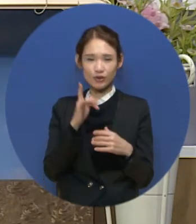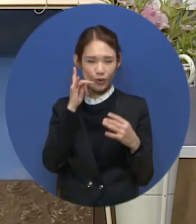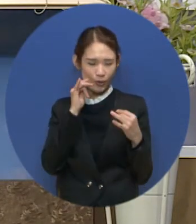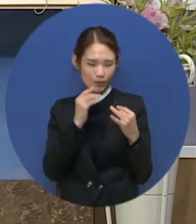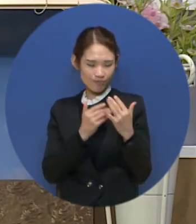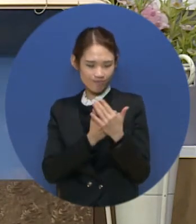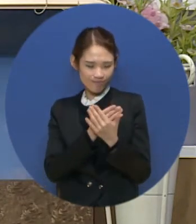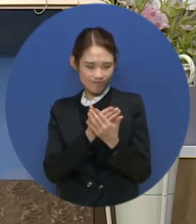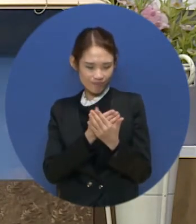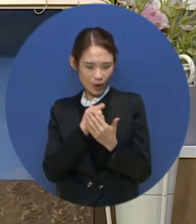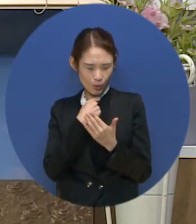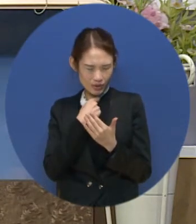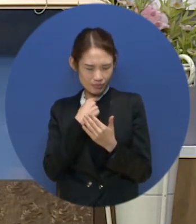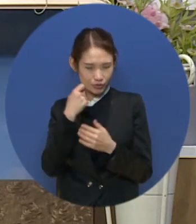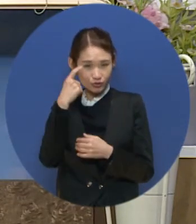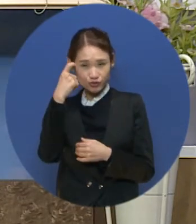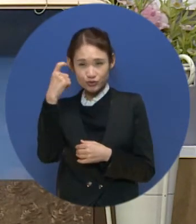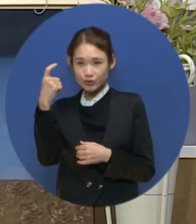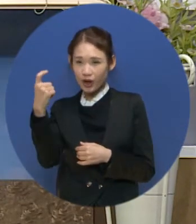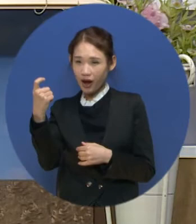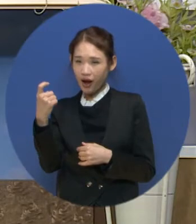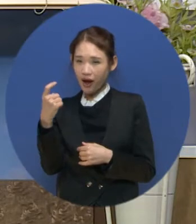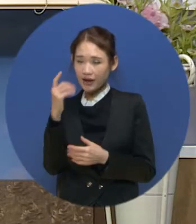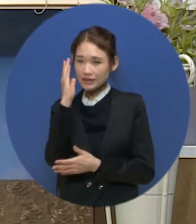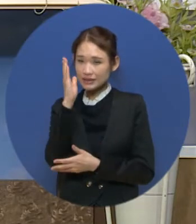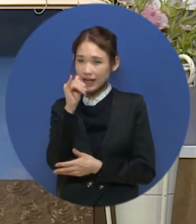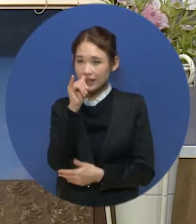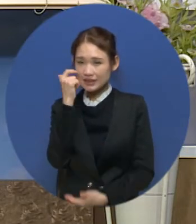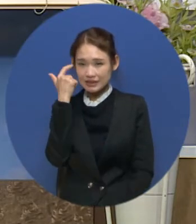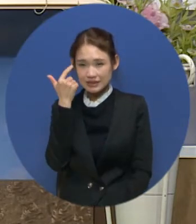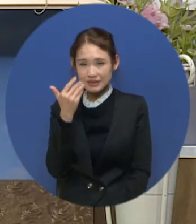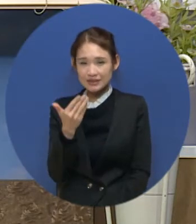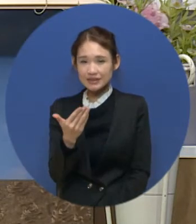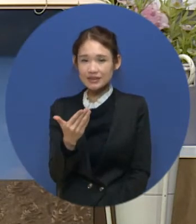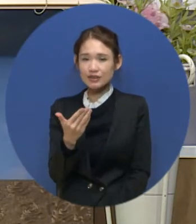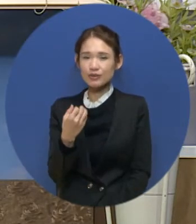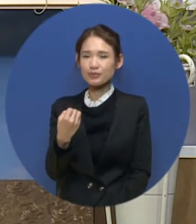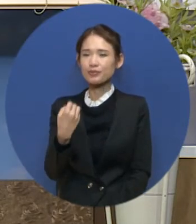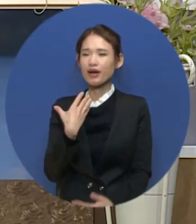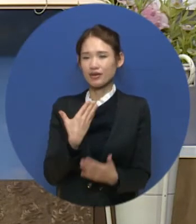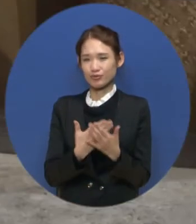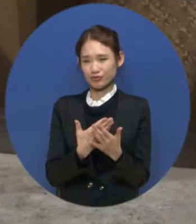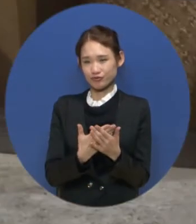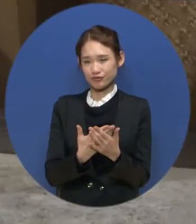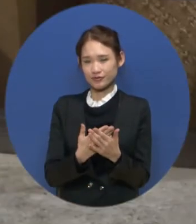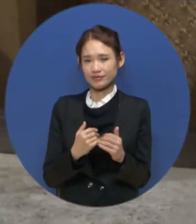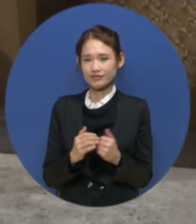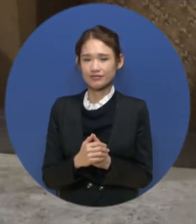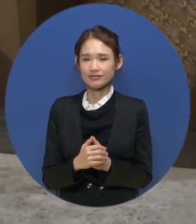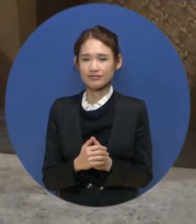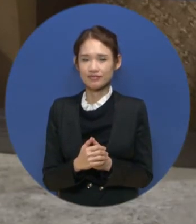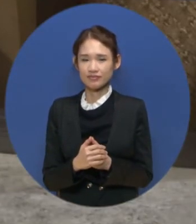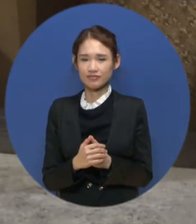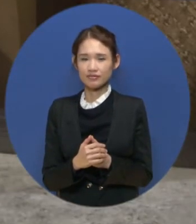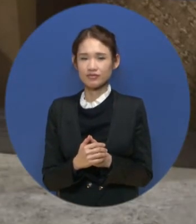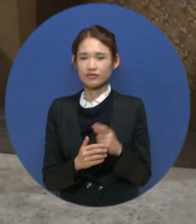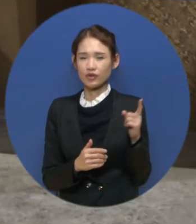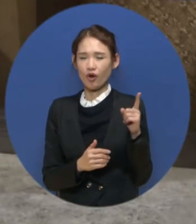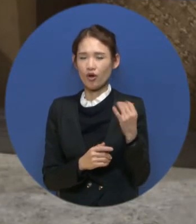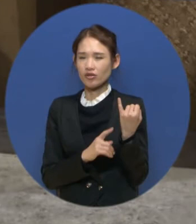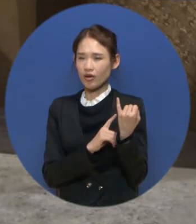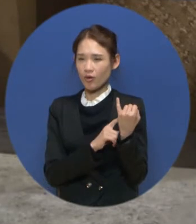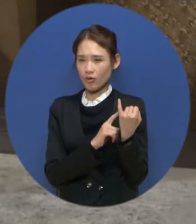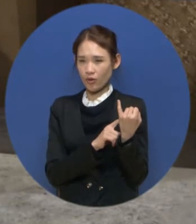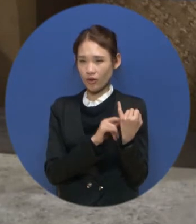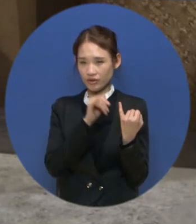공유해주고 싶은 추억이라든지 또 일화가 있으시면 말씀 부탁드리겠습니다. 어떤